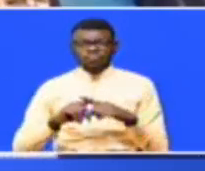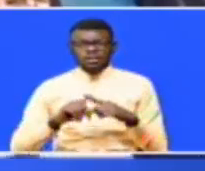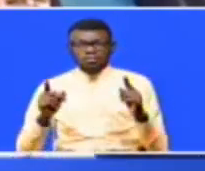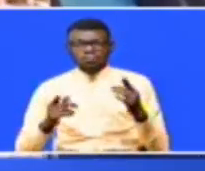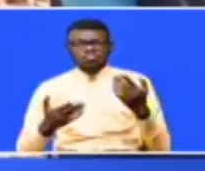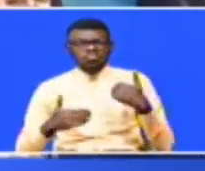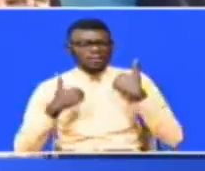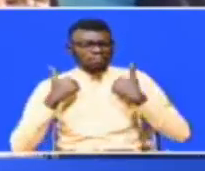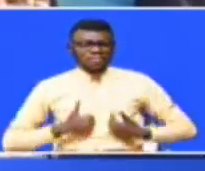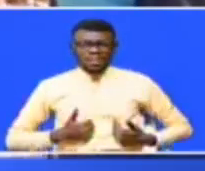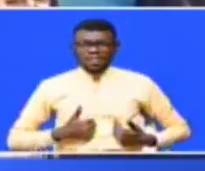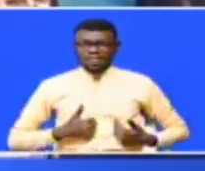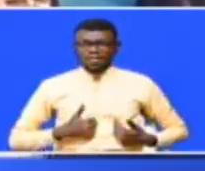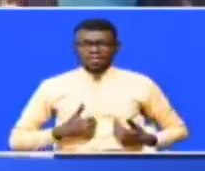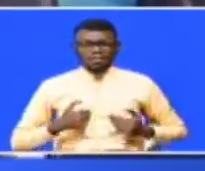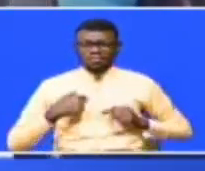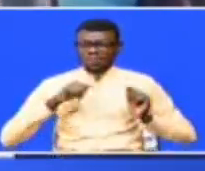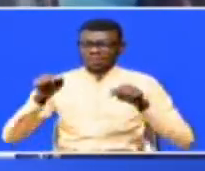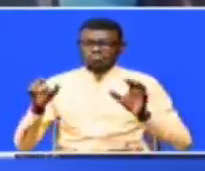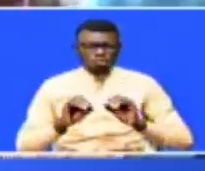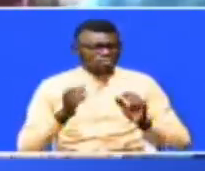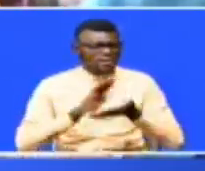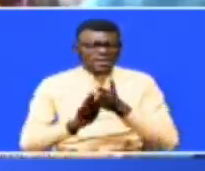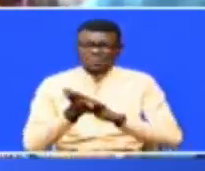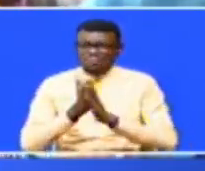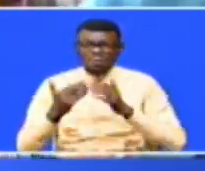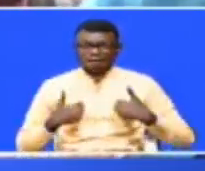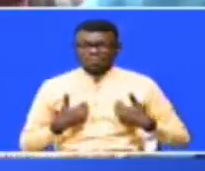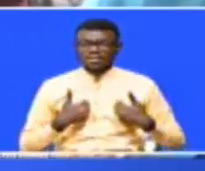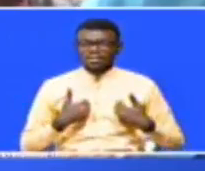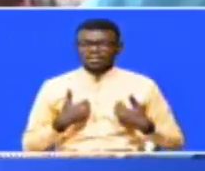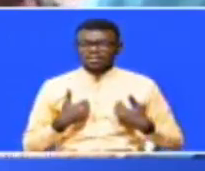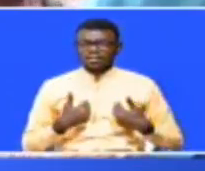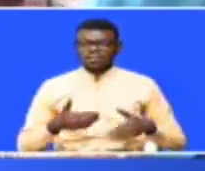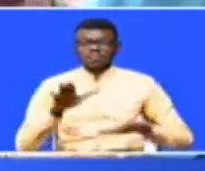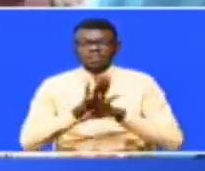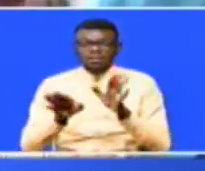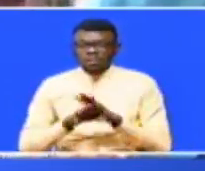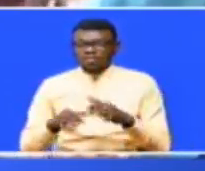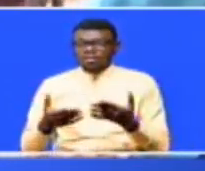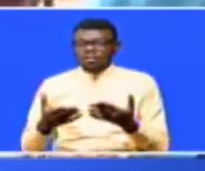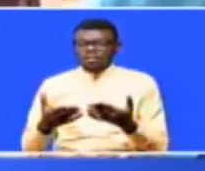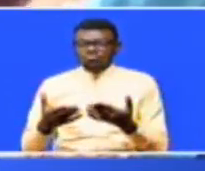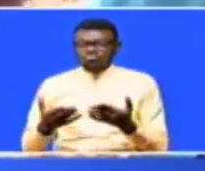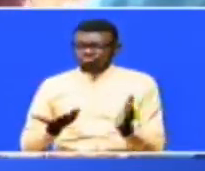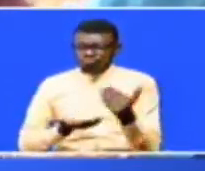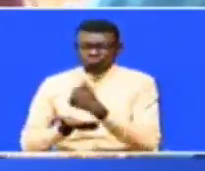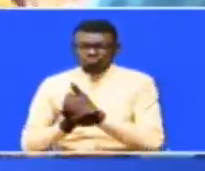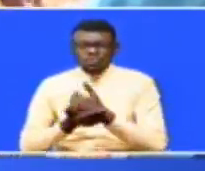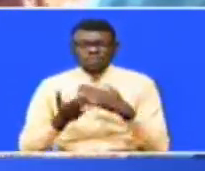mimi ambaye sikuja usiku huo, sikupata chochote, hizo vitu ambazo zilichukuliwa, kuna watu wako nayo mpaka saa hizo wako